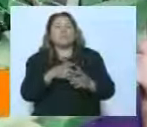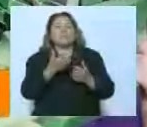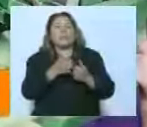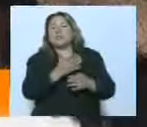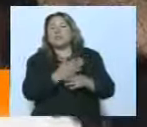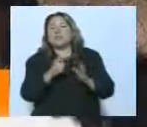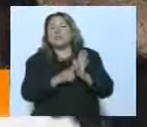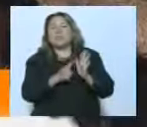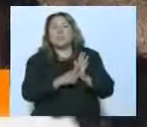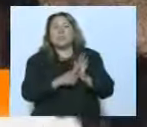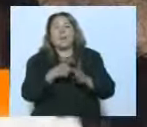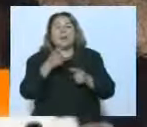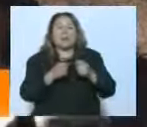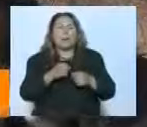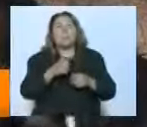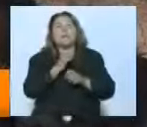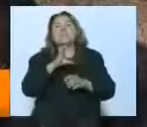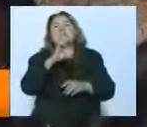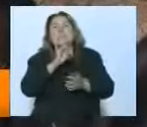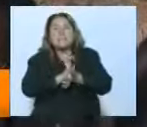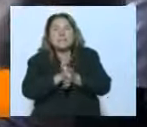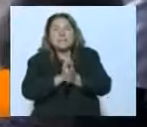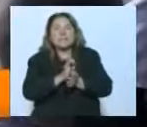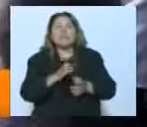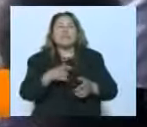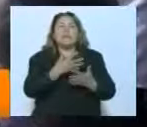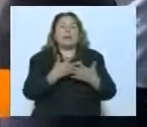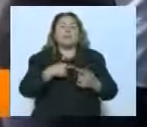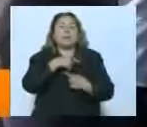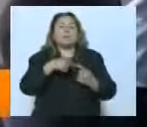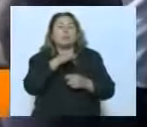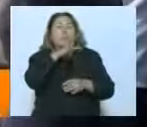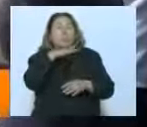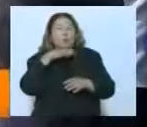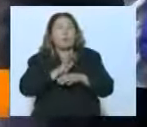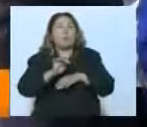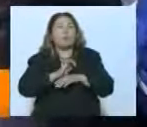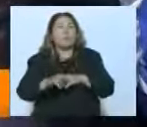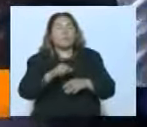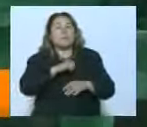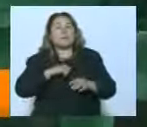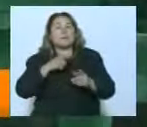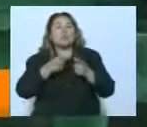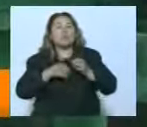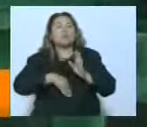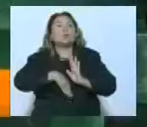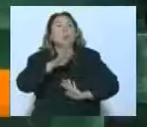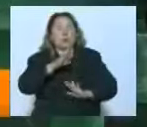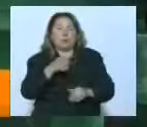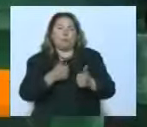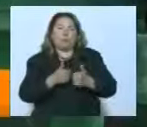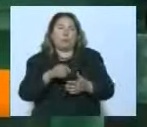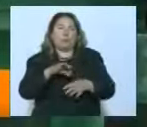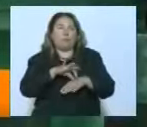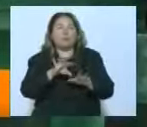асырып, сүтінен айран ұйытып, ірімшік басып, қаймақ айырып отырған жеке кәсіпкер көп. Әсіресе ешкінің ең сүтті тұқымдарын көрші елдерден әкеліп өсіріп